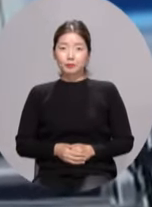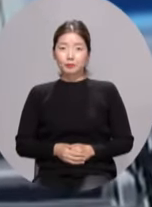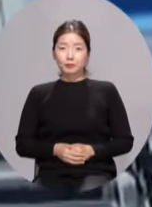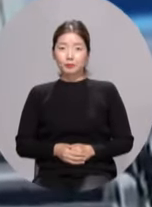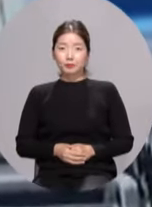있니다